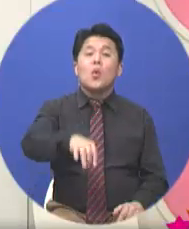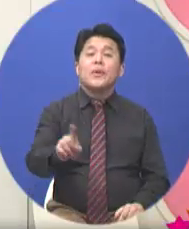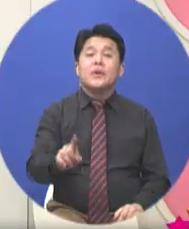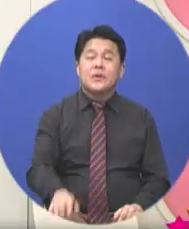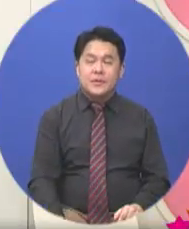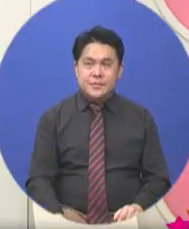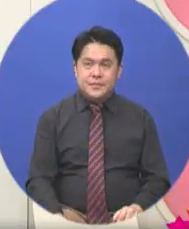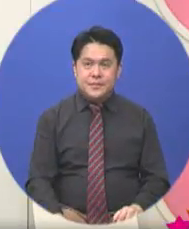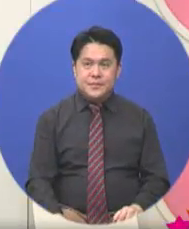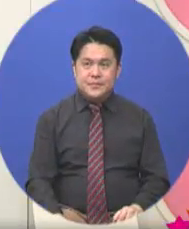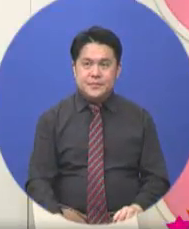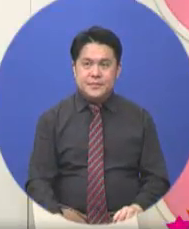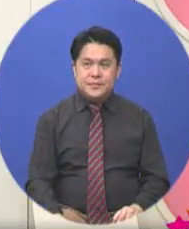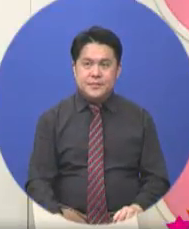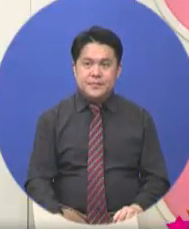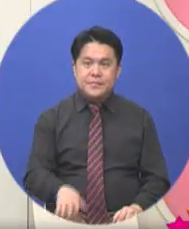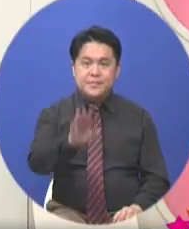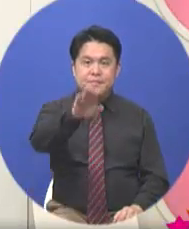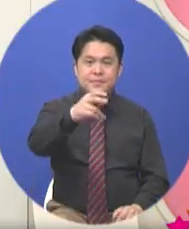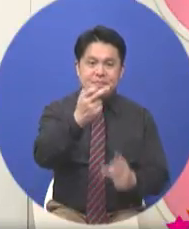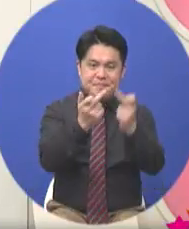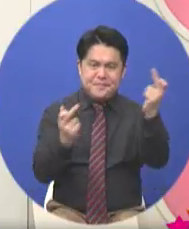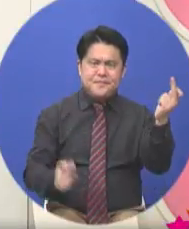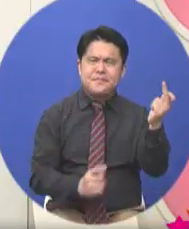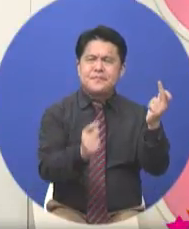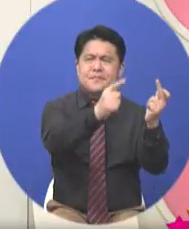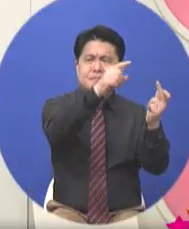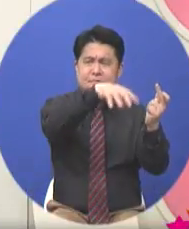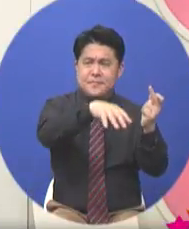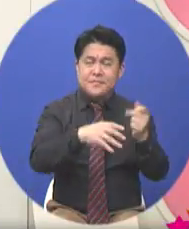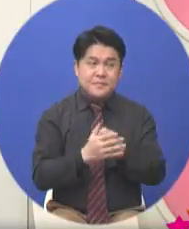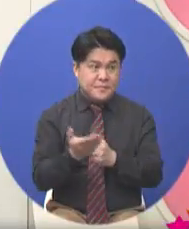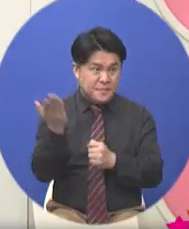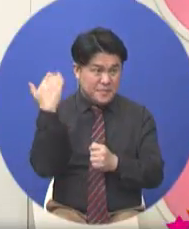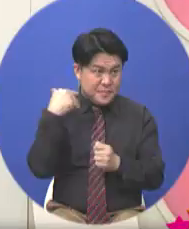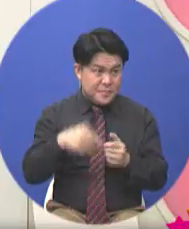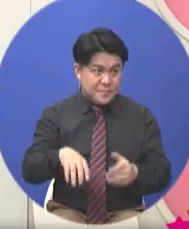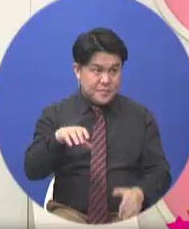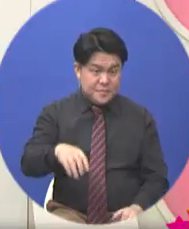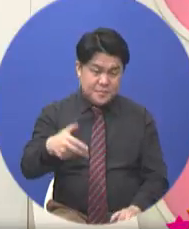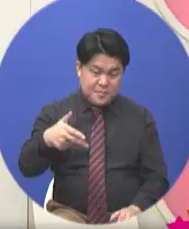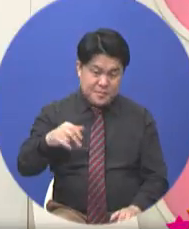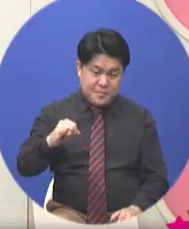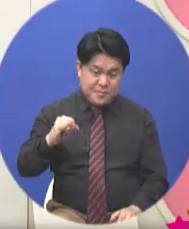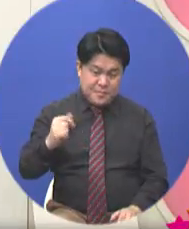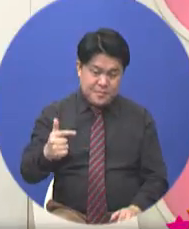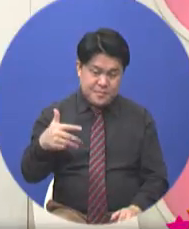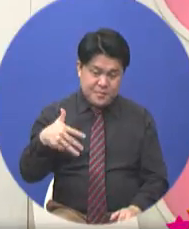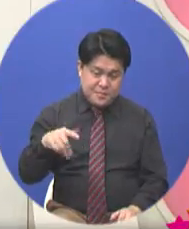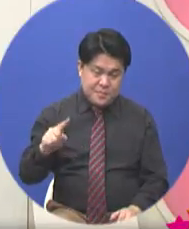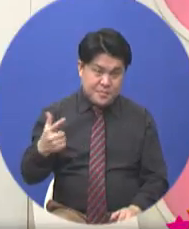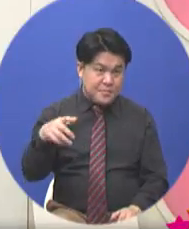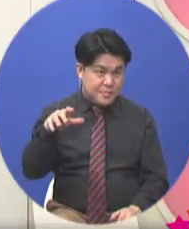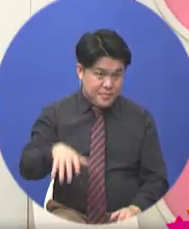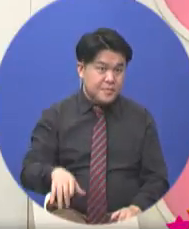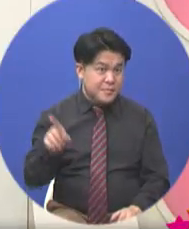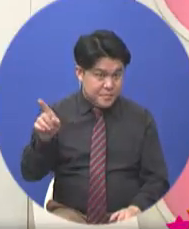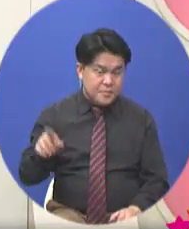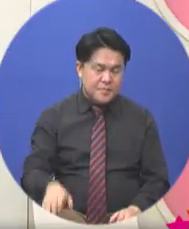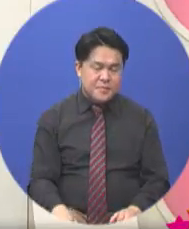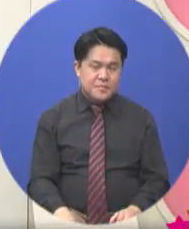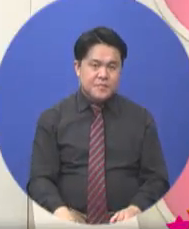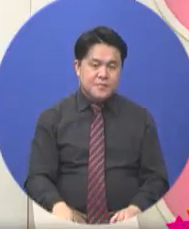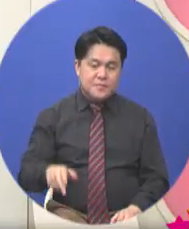피난하셨어요. 어머나. 우리는 피난. 저기 산 속으로 들어갔어요. 우리 저 시골이 저 고향이 진천이거든. 진천. 충북 진천. 네.